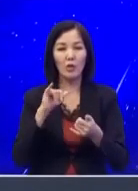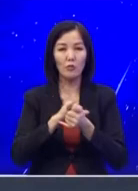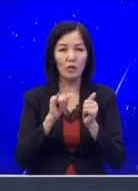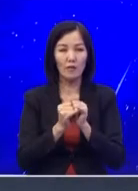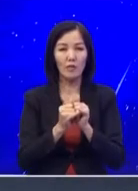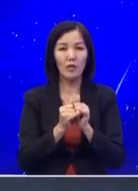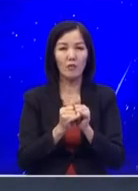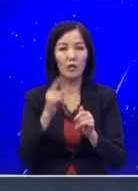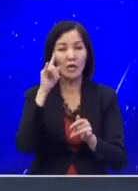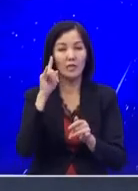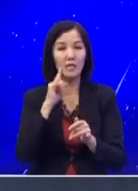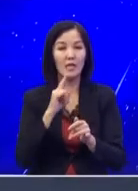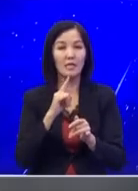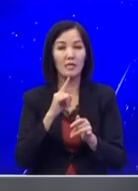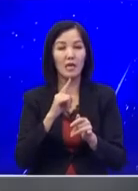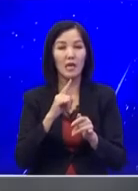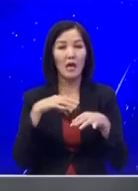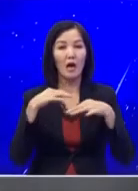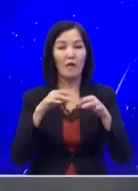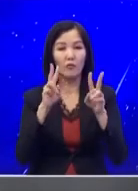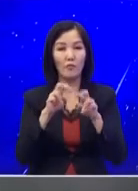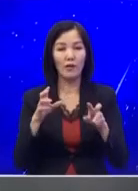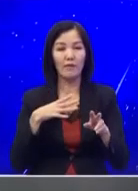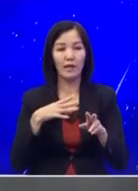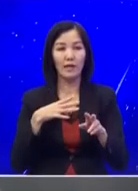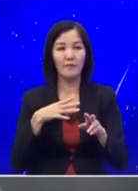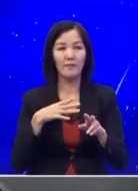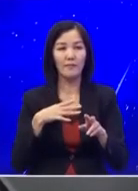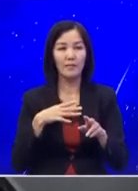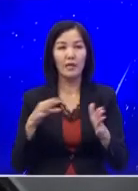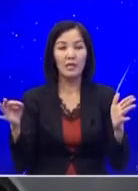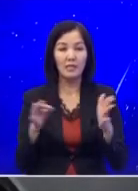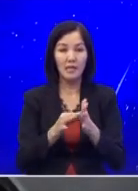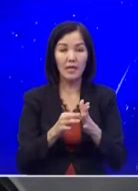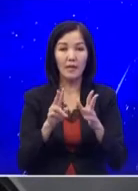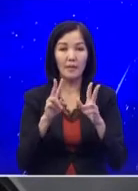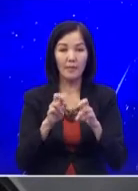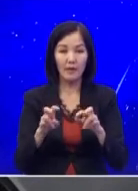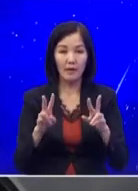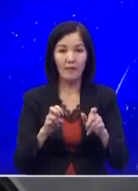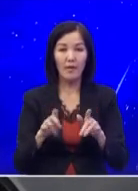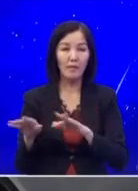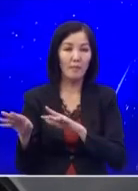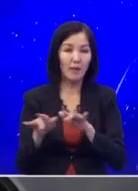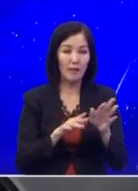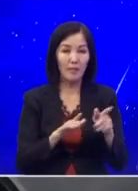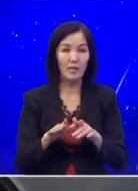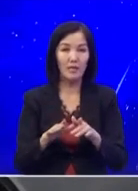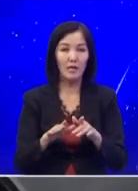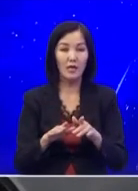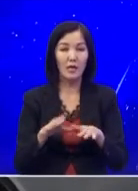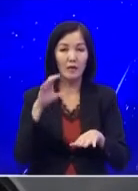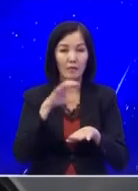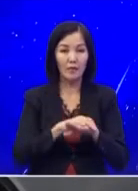экологичность казахстанских авто. Целью данного мероприятия служит выявление нарушителей по